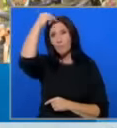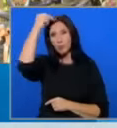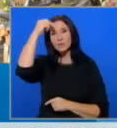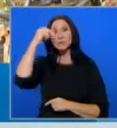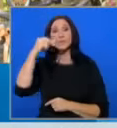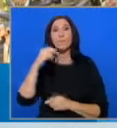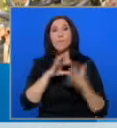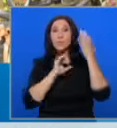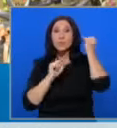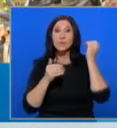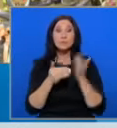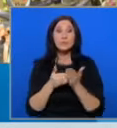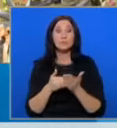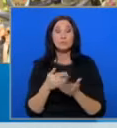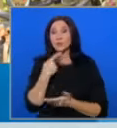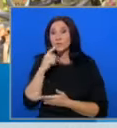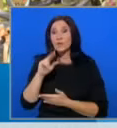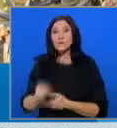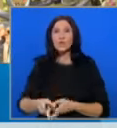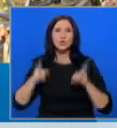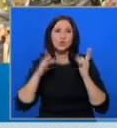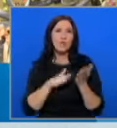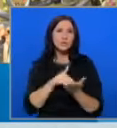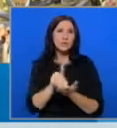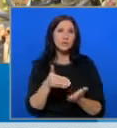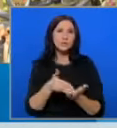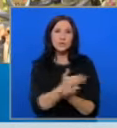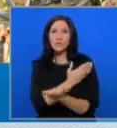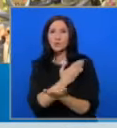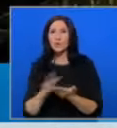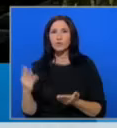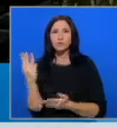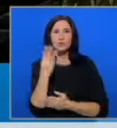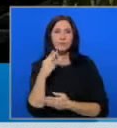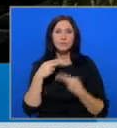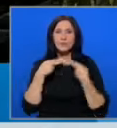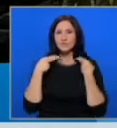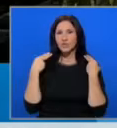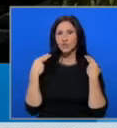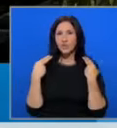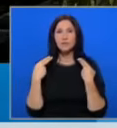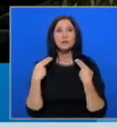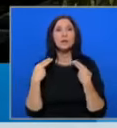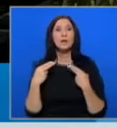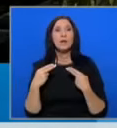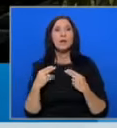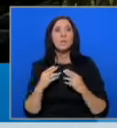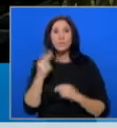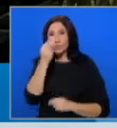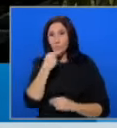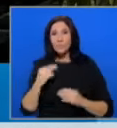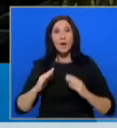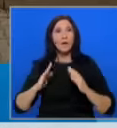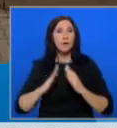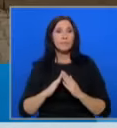ни посланник, за да му бъде заявен решителен протест заради експулсирането на тримата свещеници на храм Свети Николай